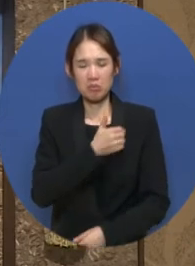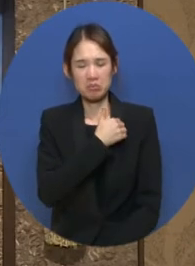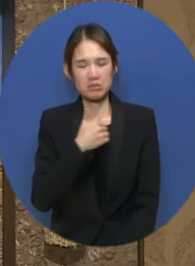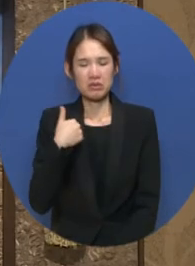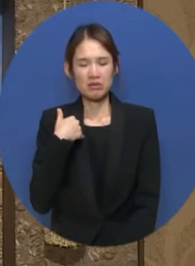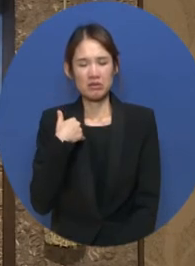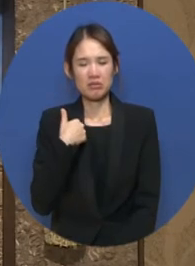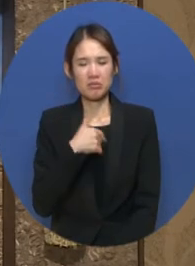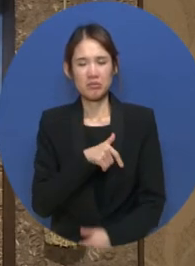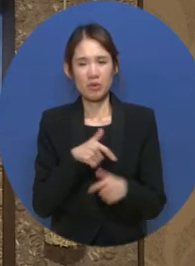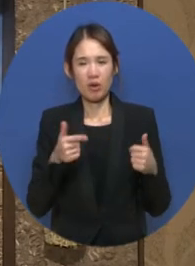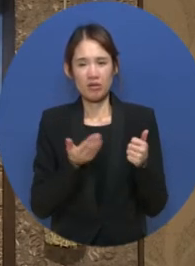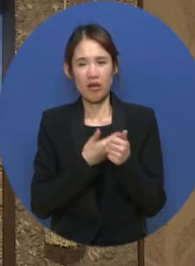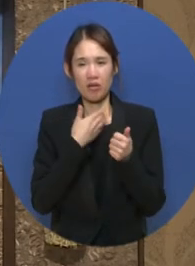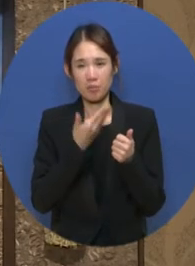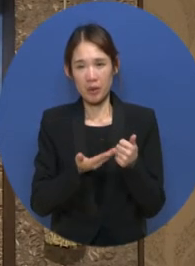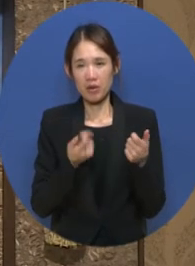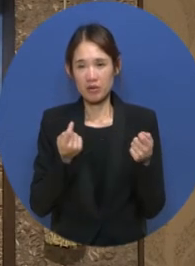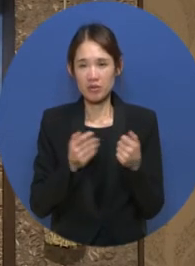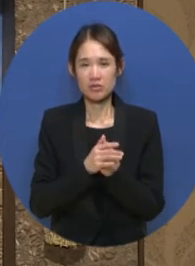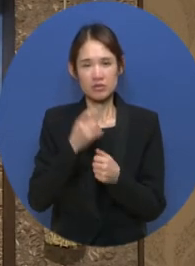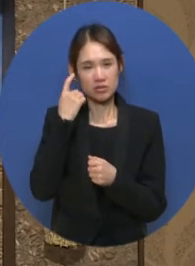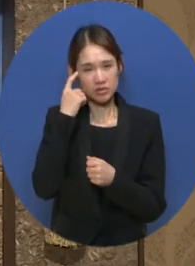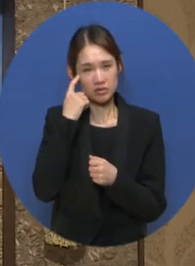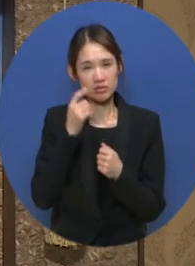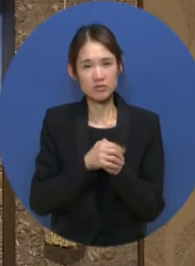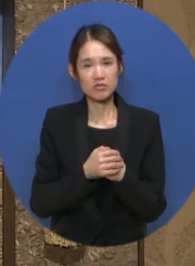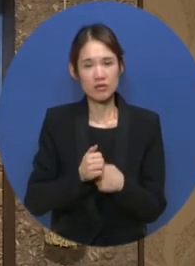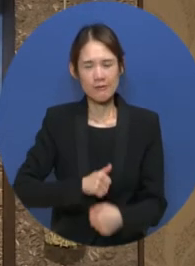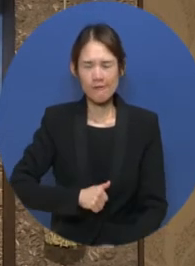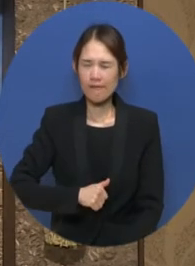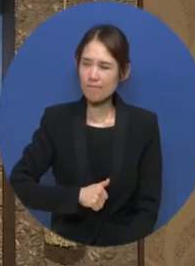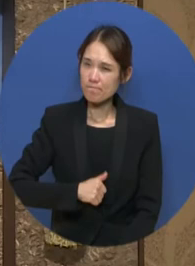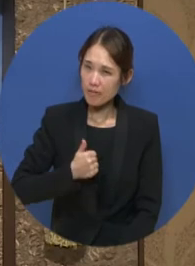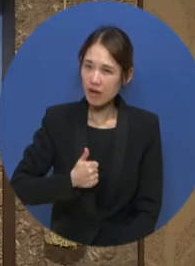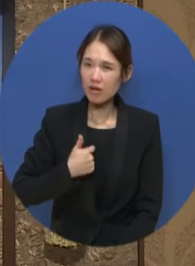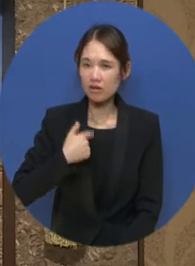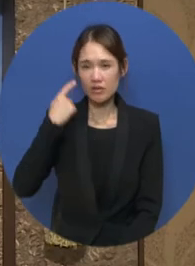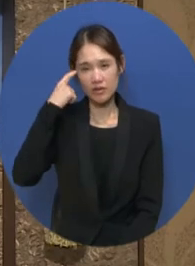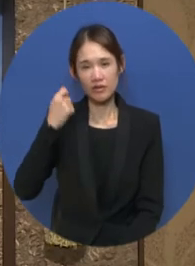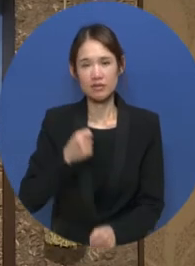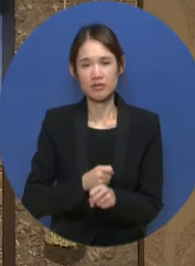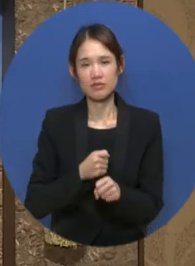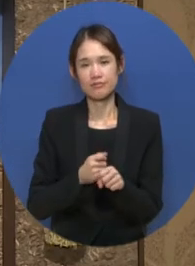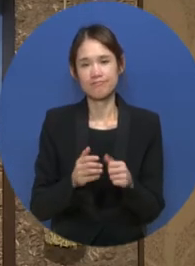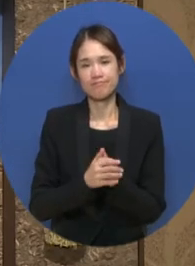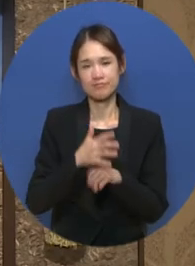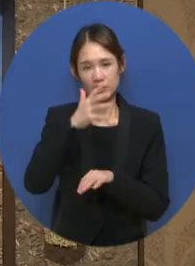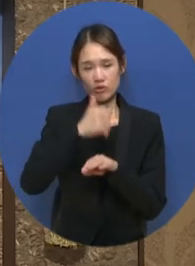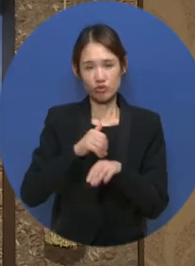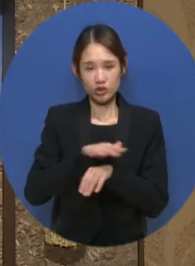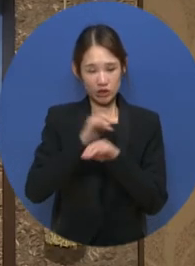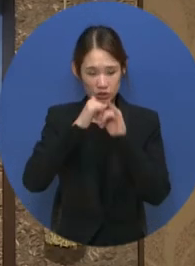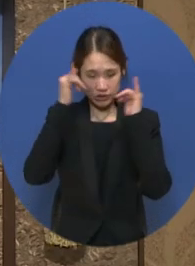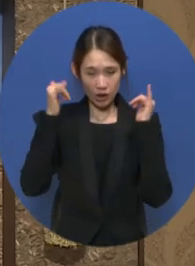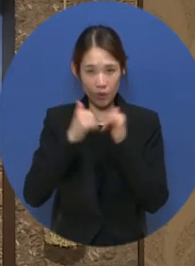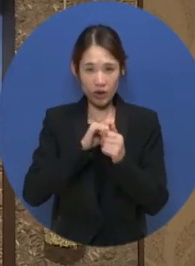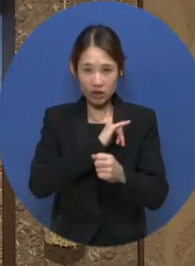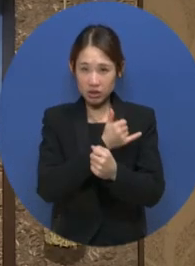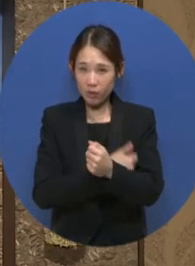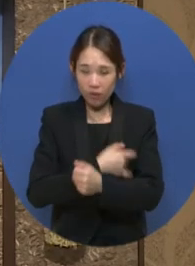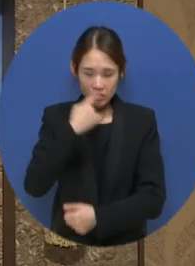관대 한 건 아닌가라는 생각하시는 좀 생각이 들어서 약간 좀 분노를 하기도 했었구요 예 결국엔 우리 사회의 인권